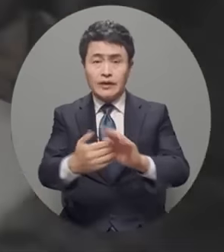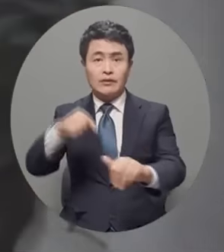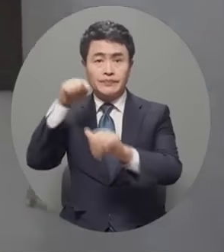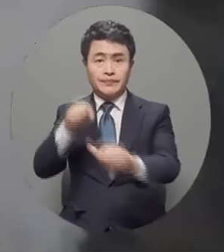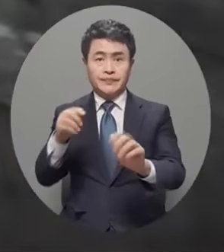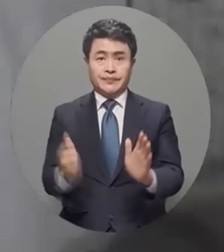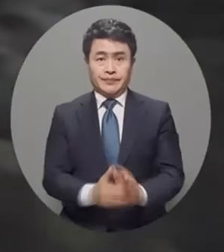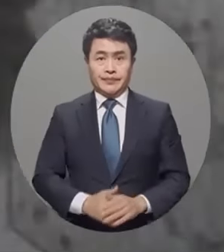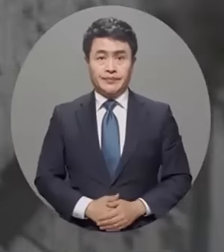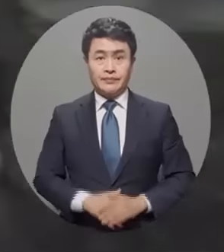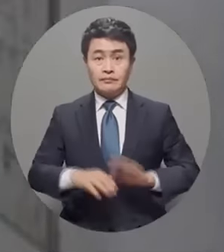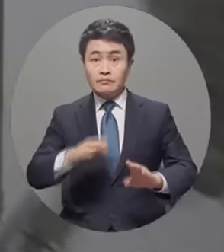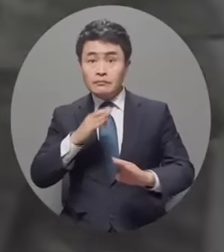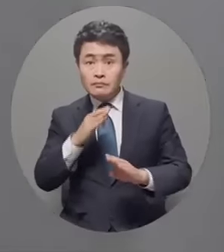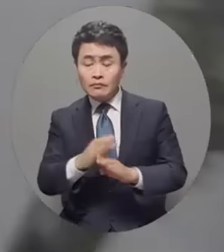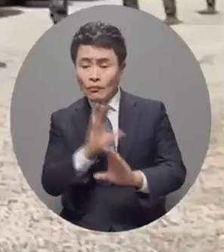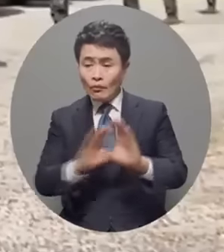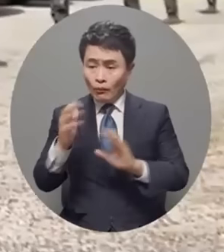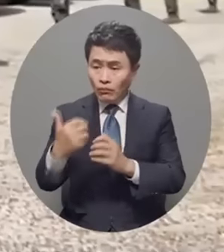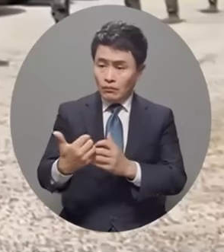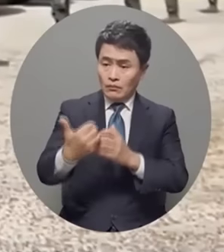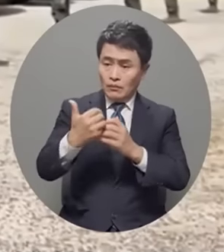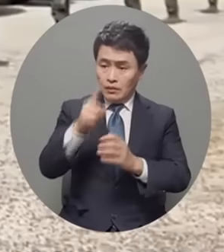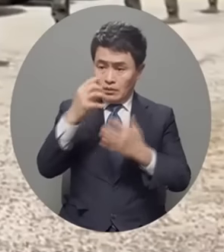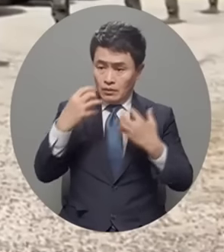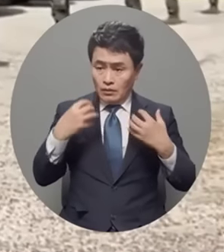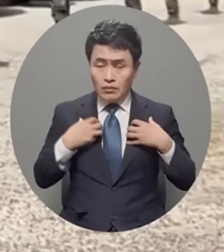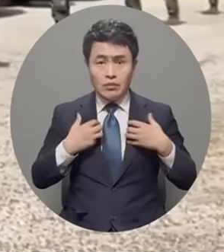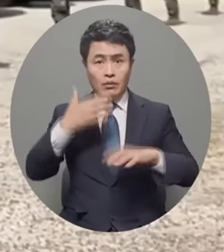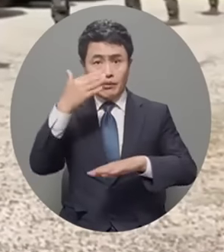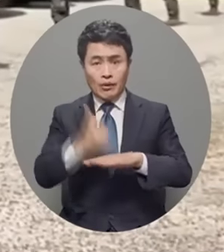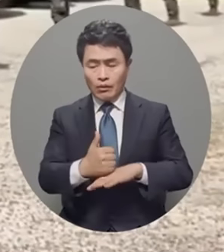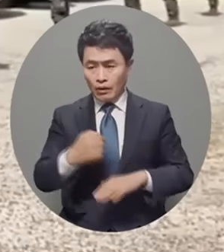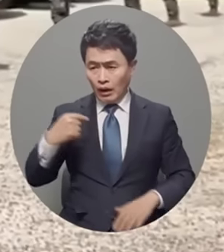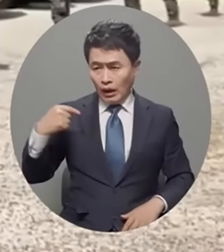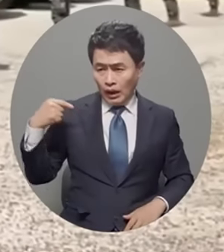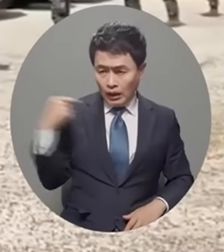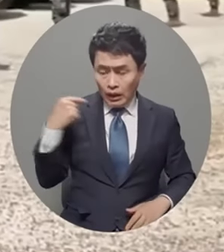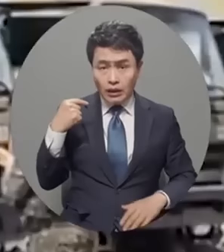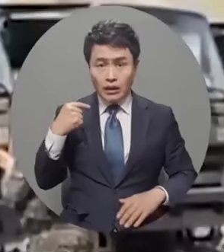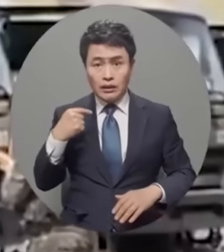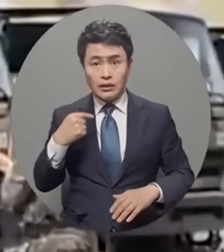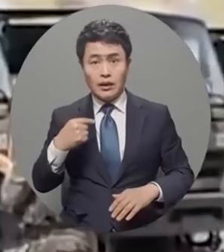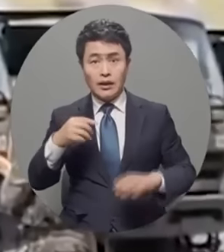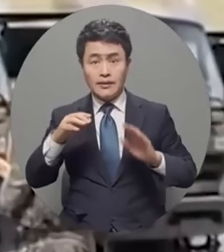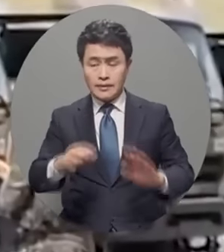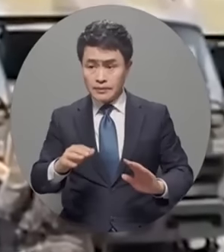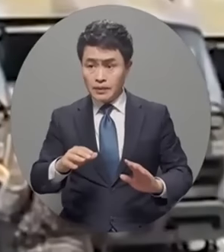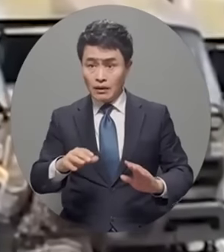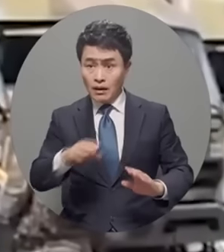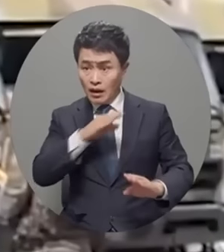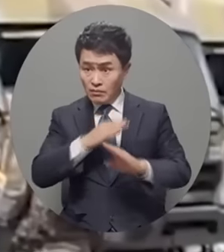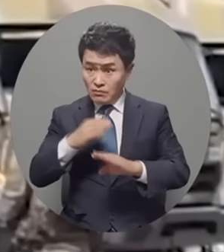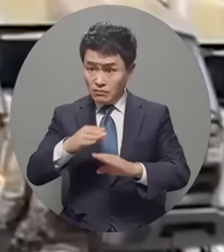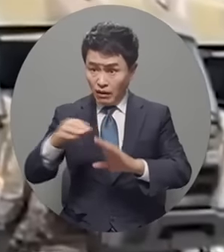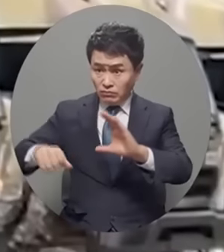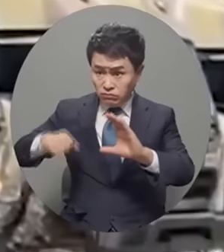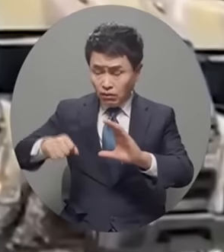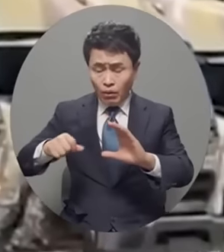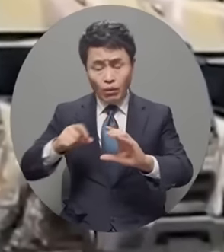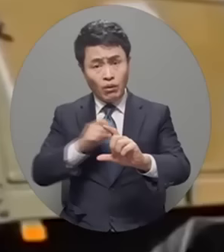강조했습니다. 북한의 추가 도발에 정부가 결국 강대강 카드를 꺼냈지만 섣부른 대북 방송이